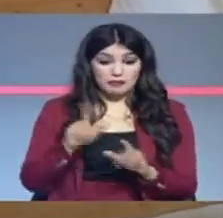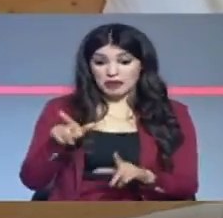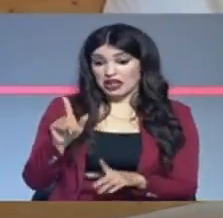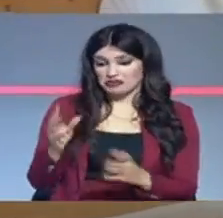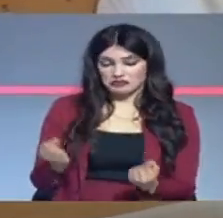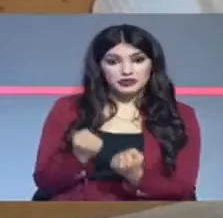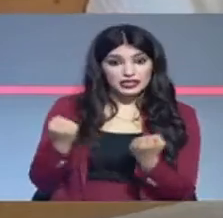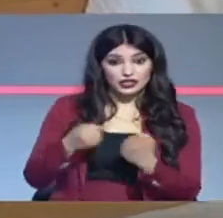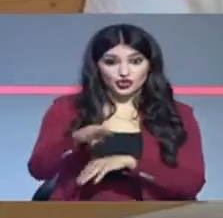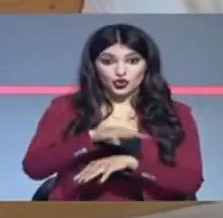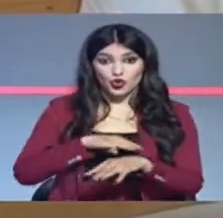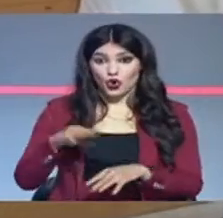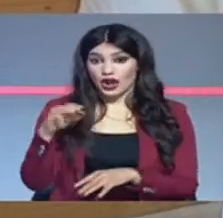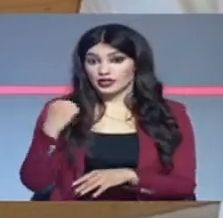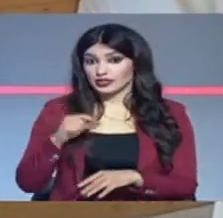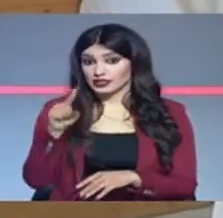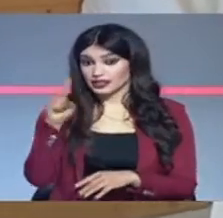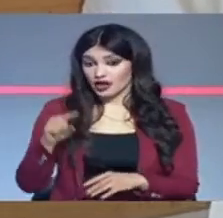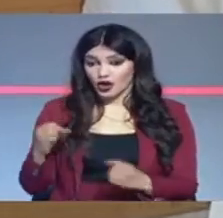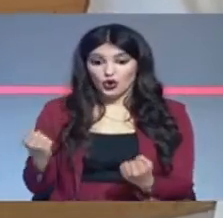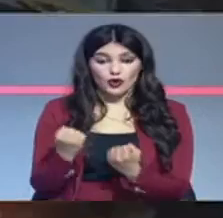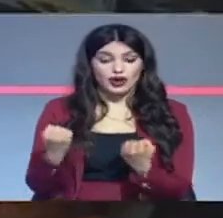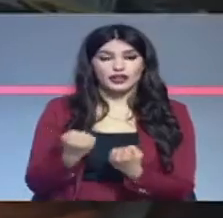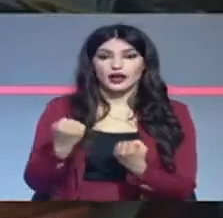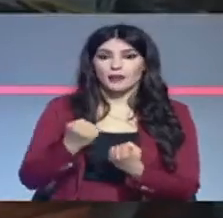من مؤسسه حكوميه وحتى